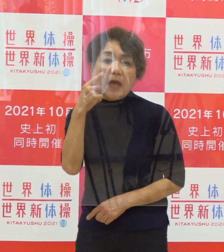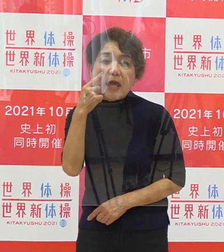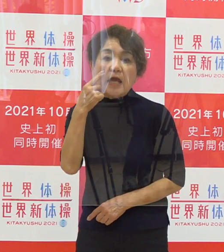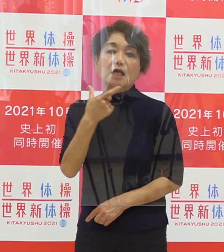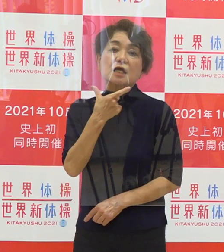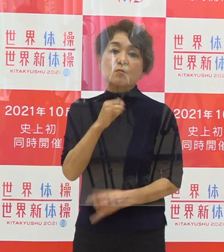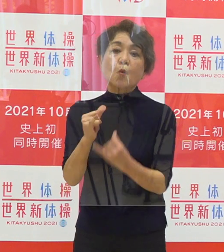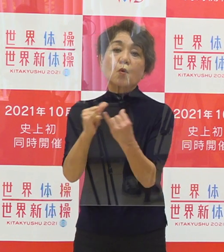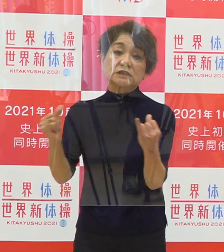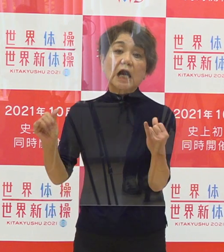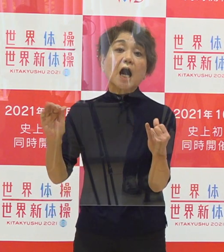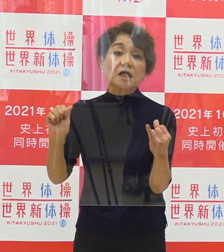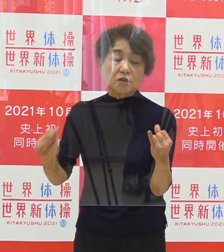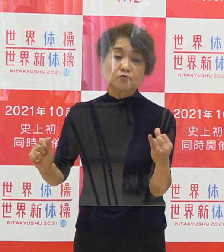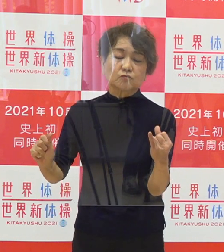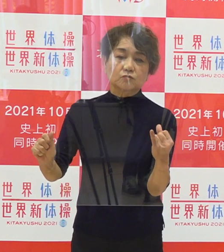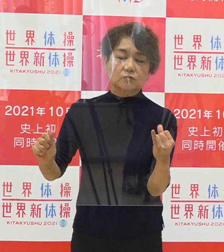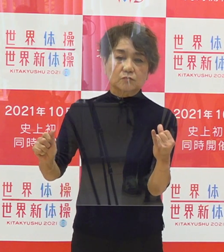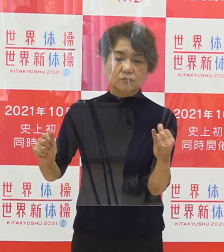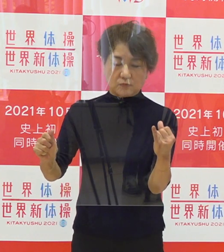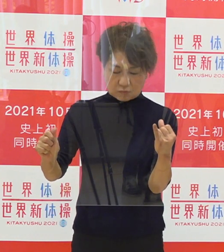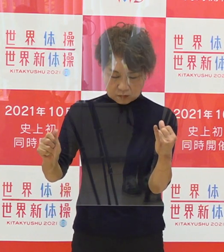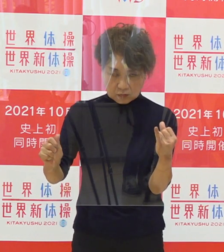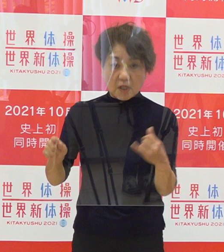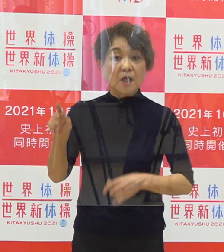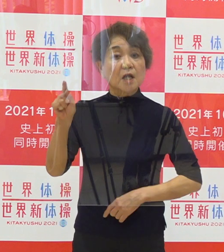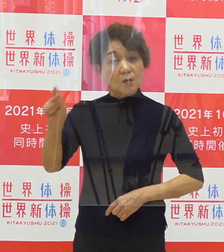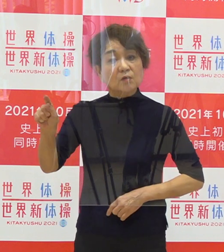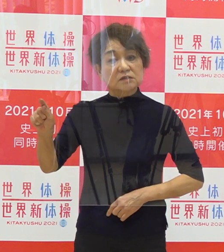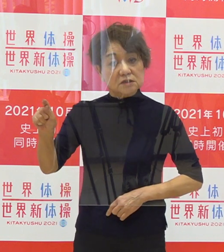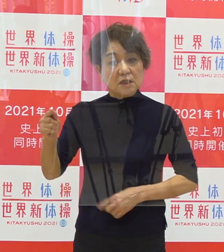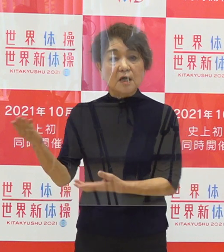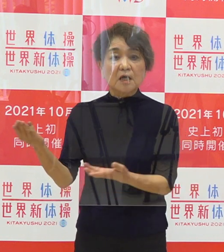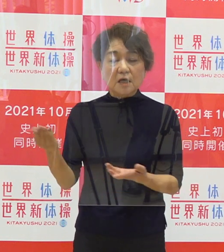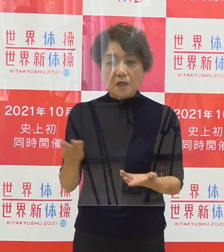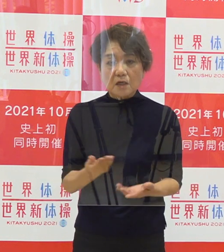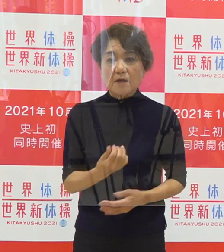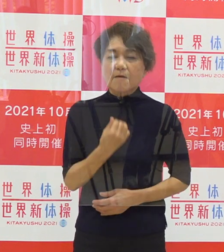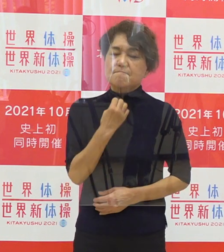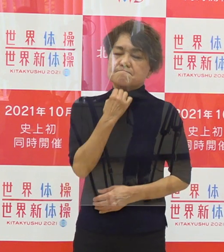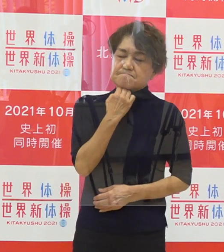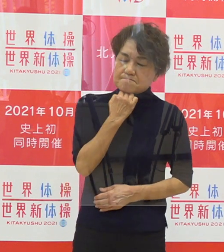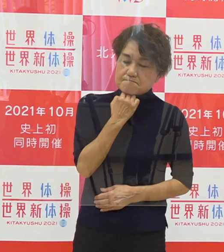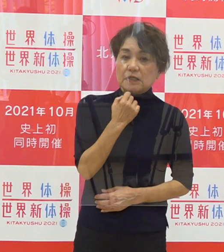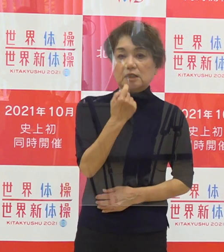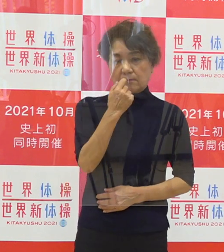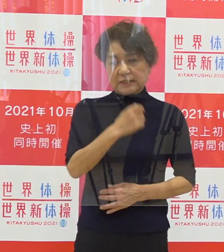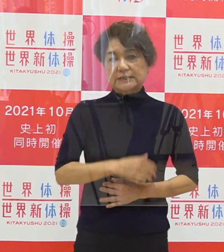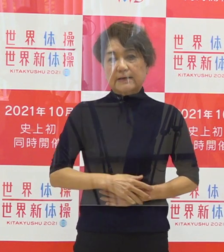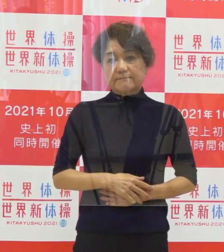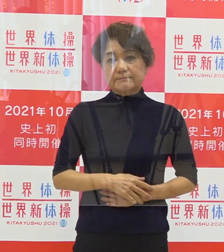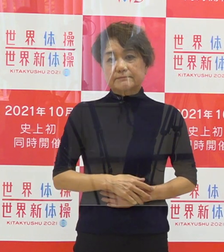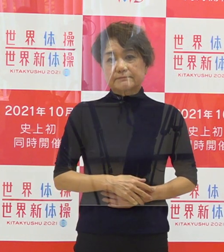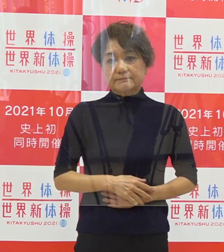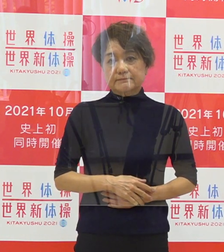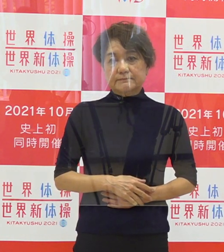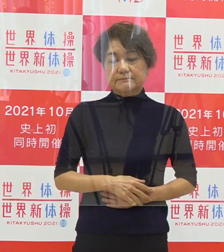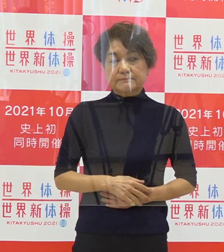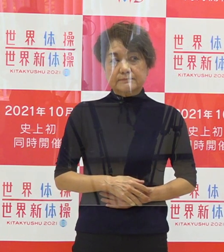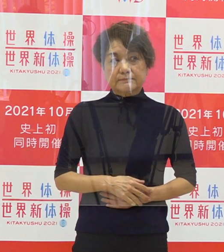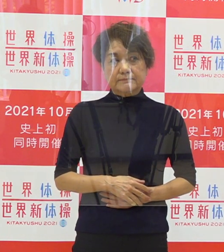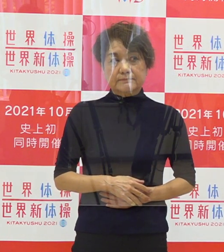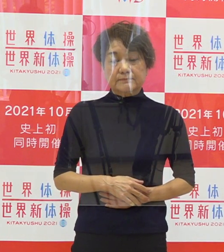てきたこともございまして、ファイザーの供給を対応していたところであります。